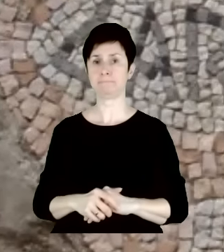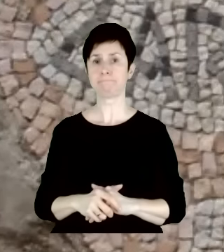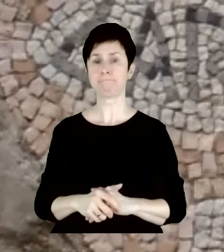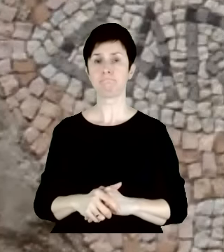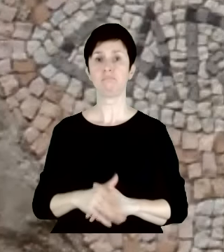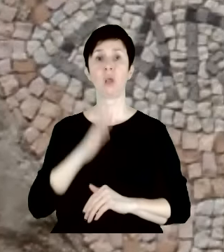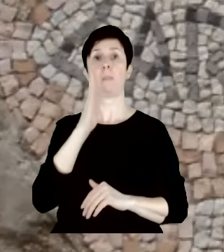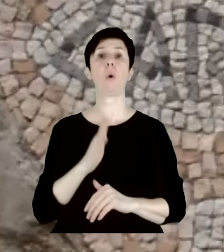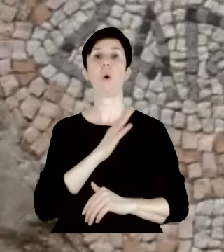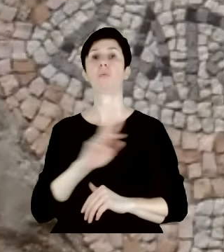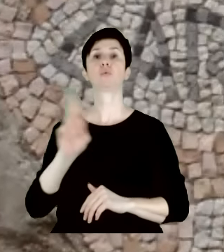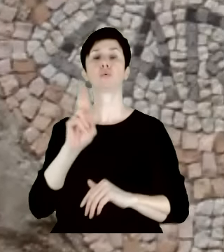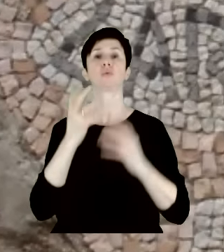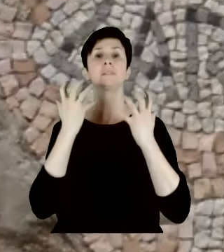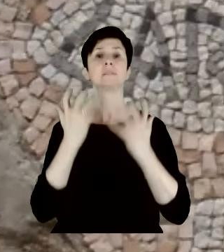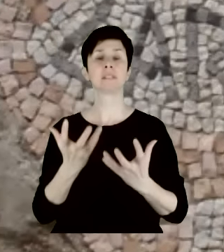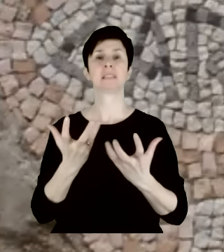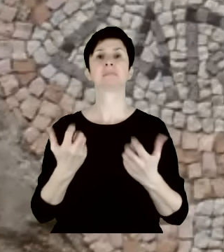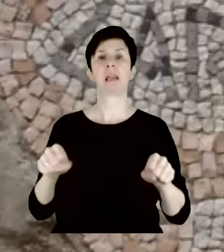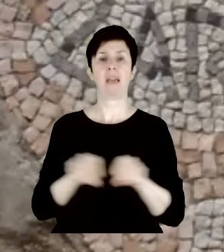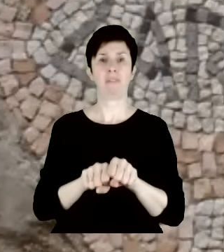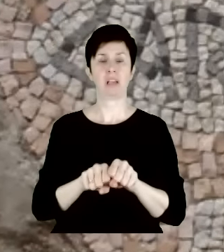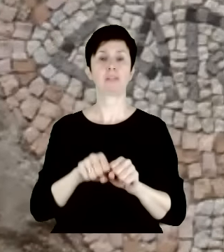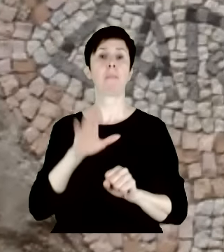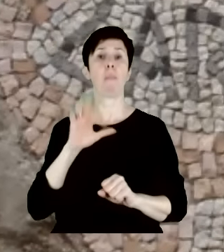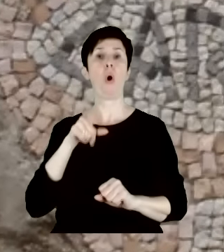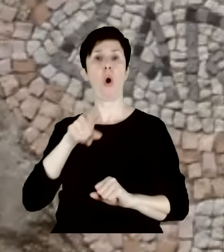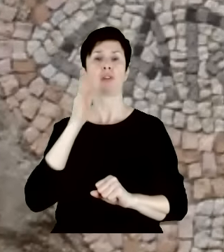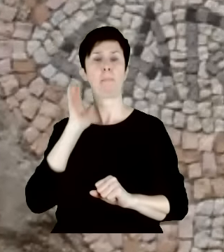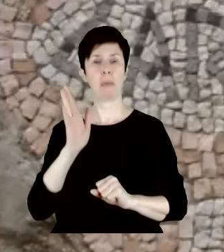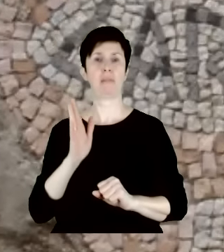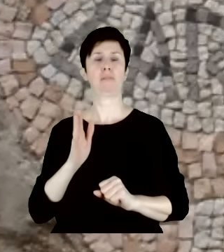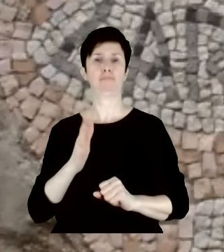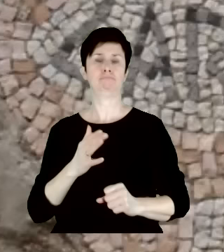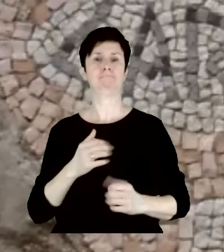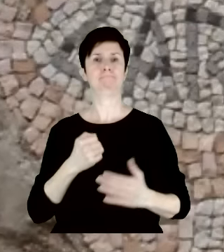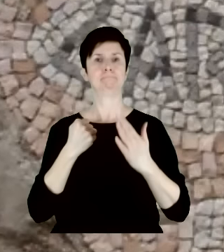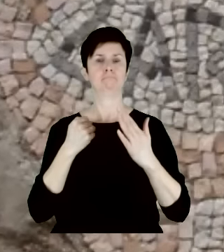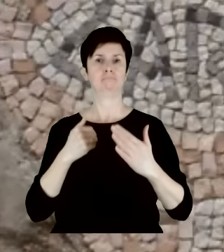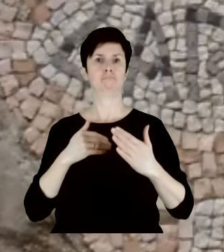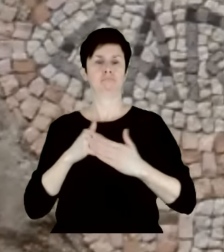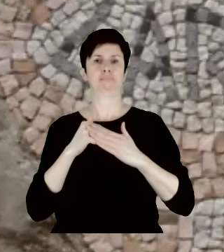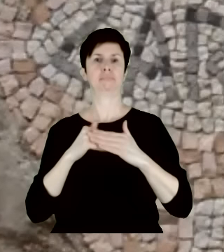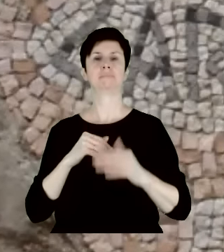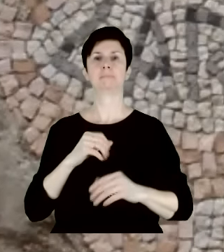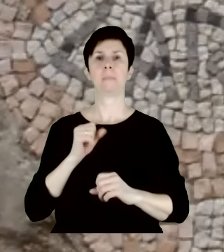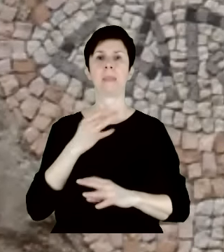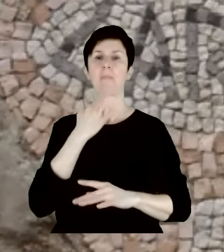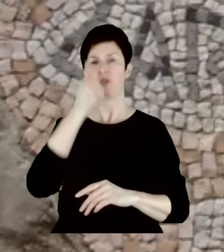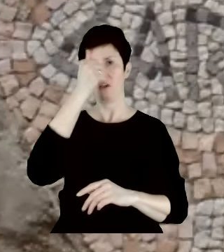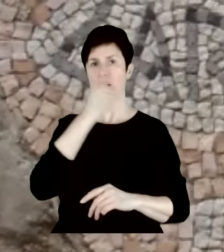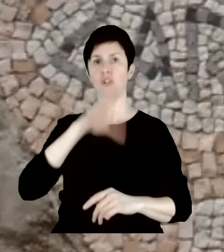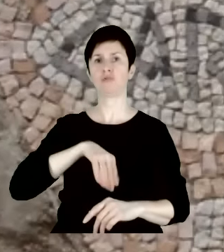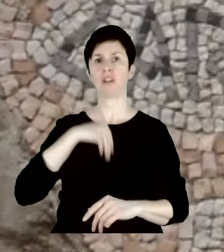Błogosławieni, którzy łakną i pragną sprawiedliwości, albowiem oni będą nasyceni, jak powiada Ewangelia według świętego Mateusza.